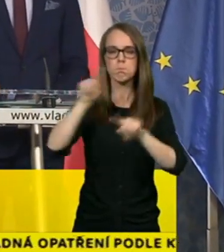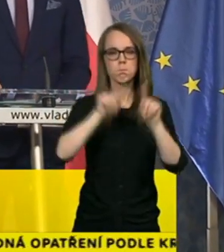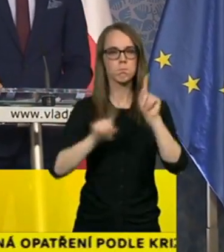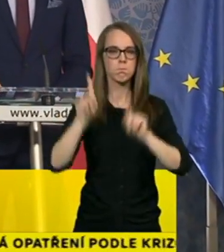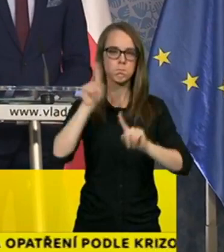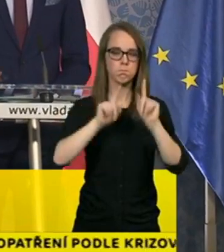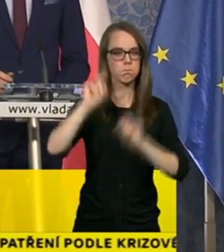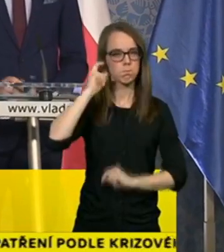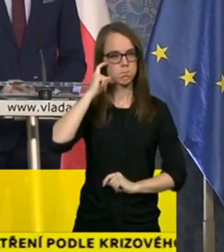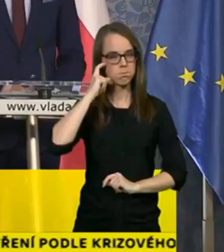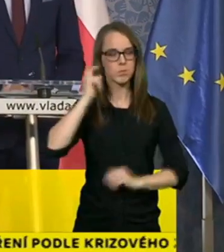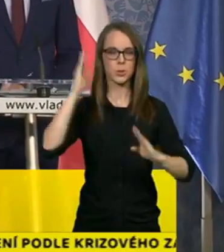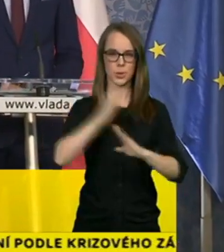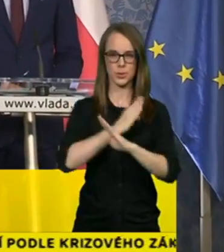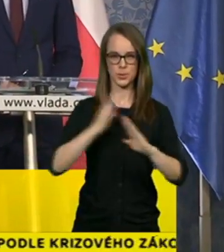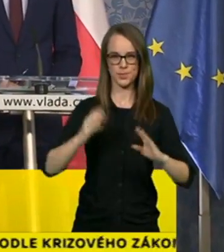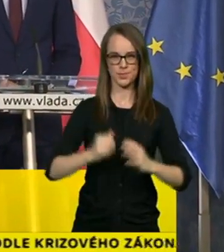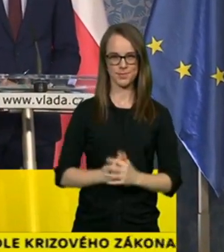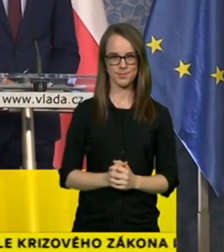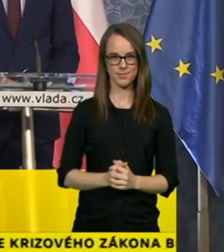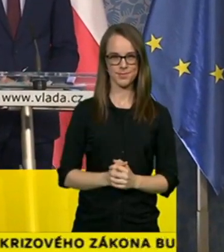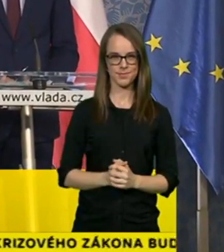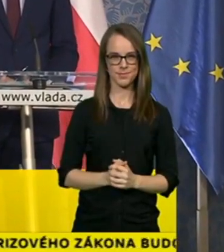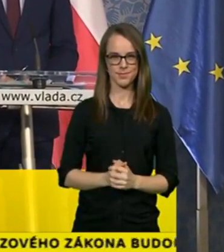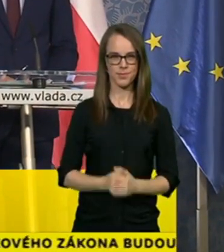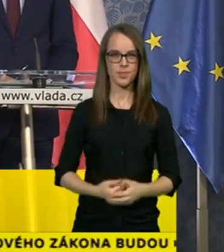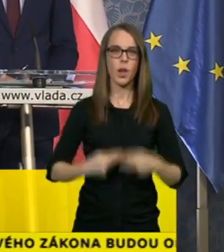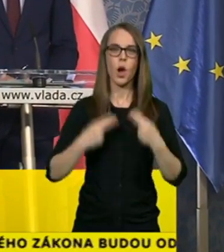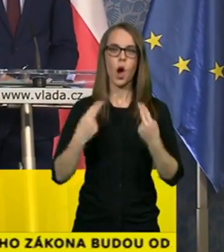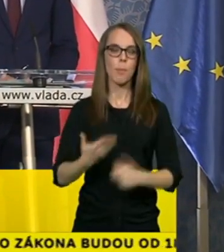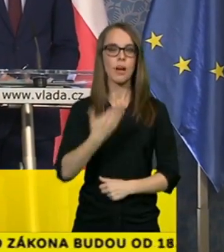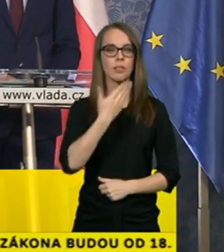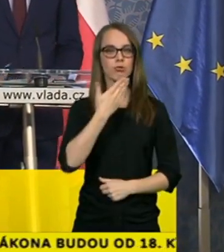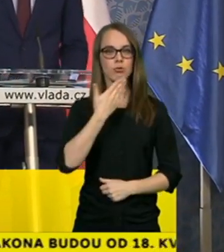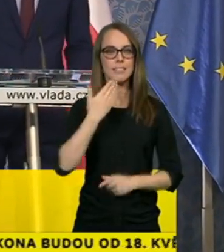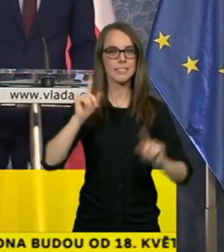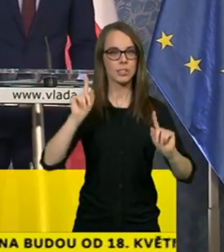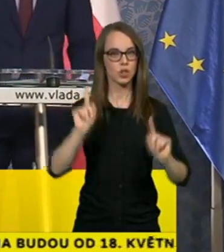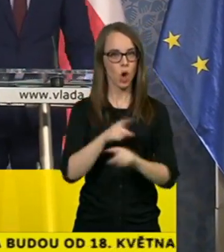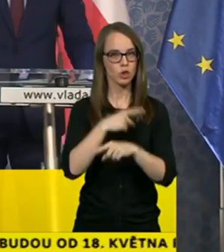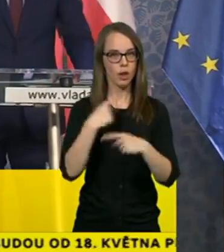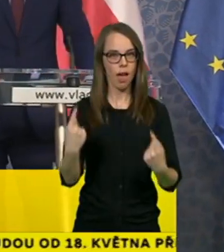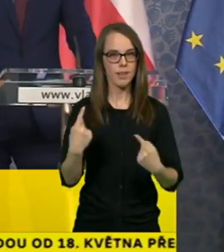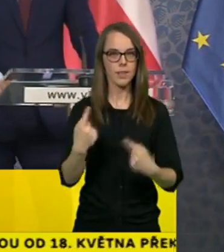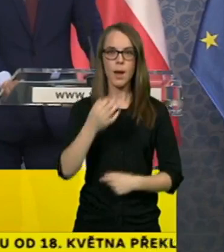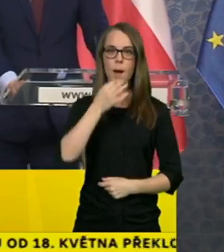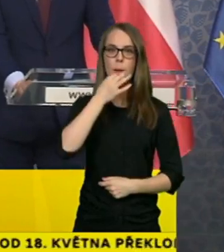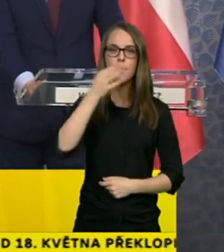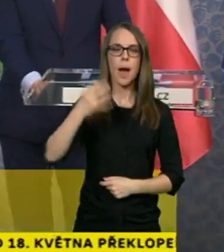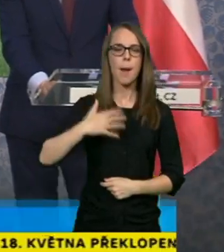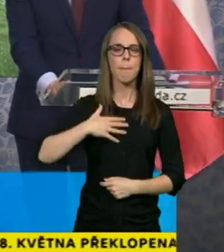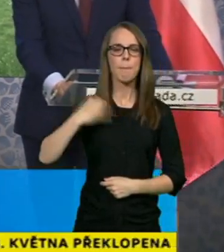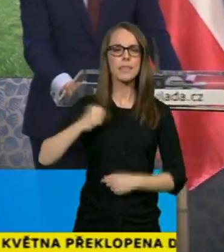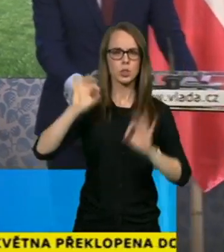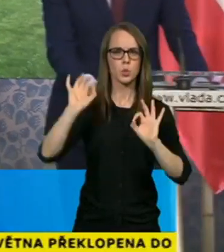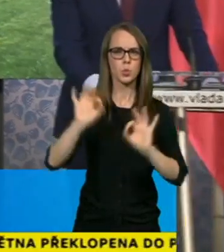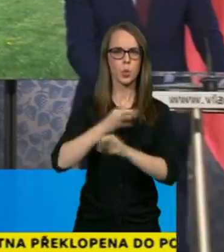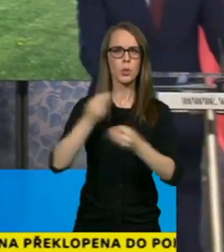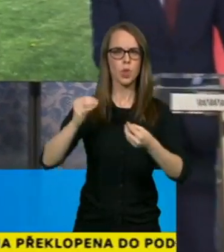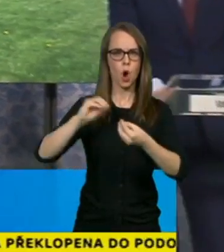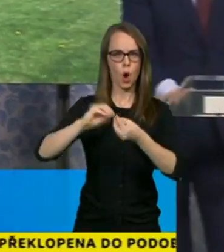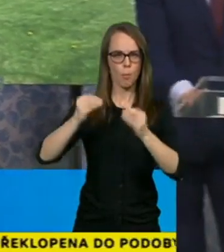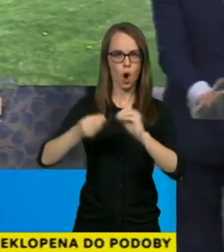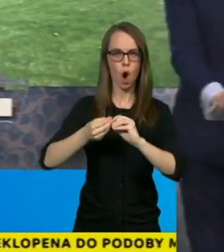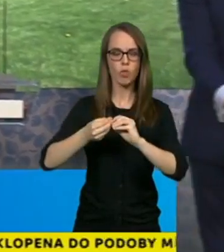Traktová Český rozhlas, dobrý den. Já mám dotaz na pana ministra průmyslu a obchodu. Chtěla bych se zeptat na tu novelu zákona o zadávání veřejných zakázek,